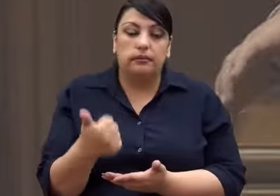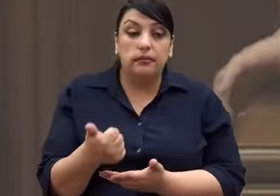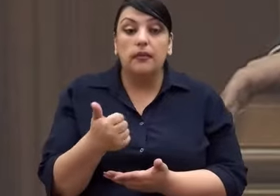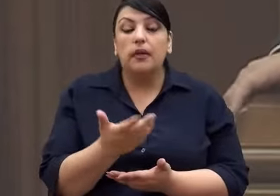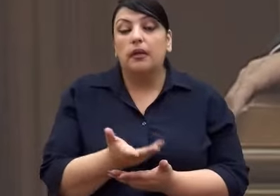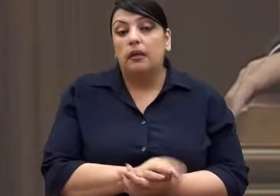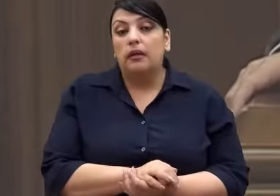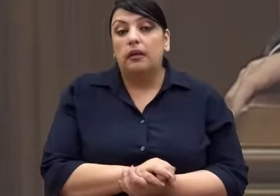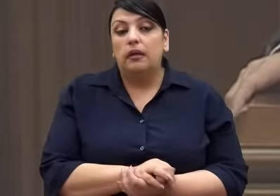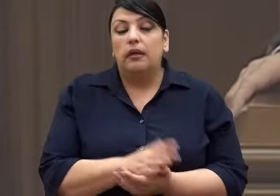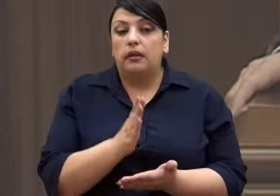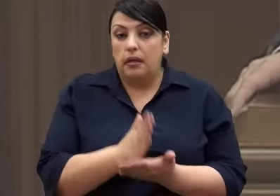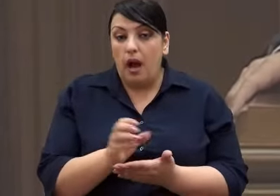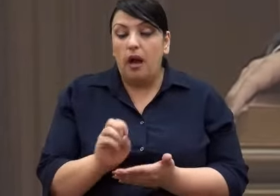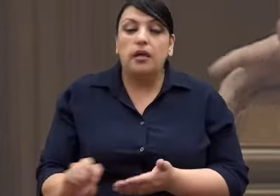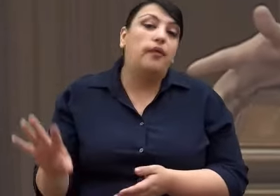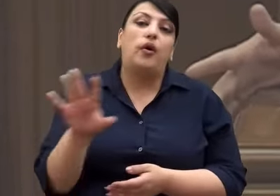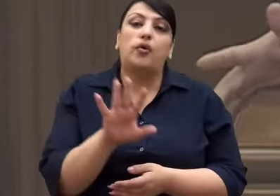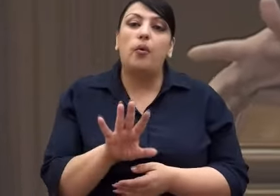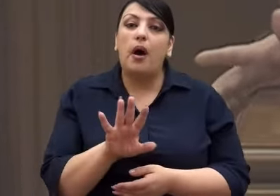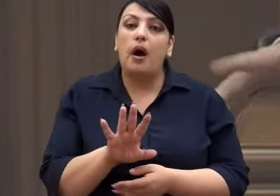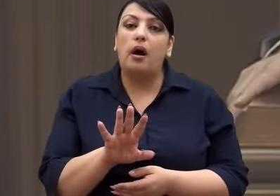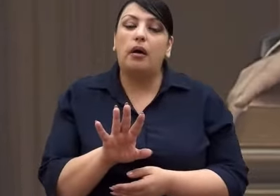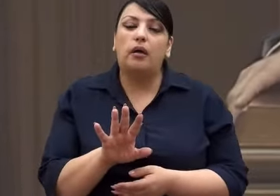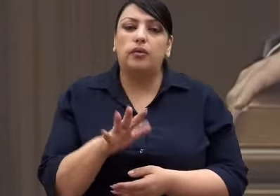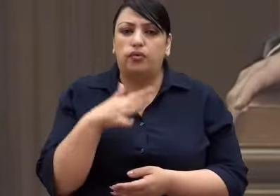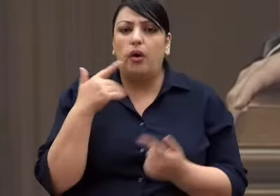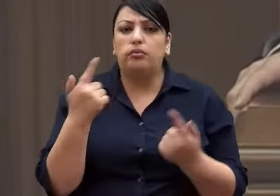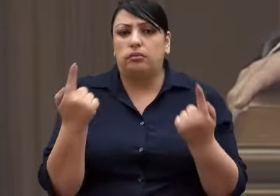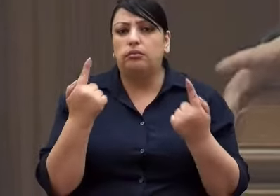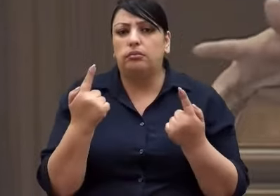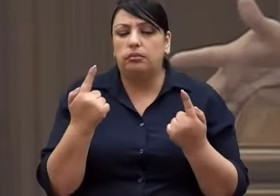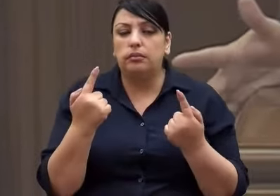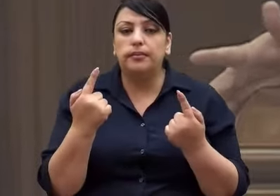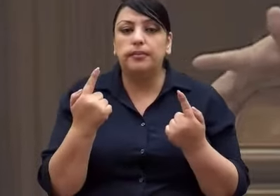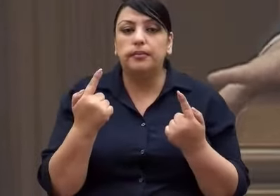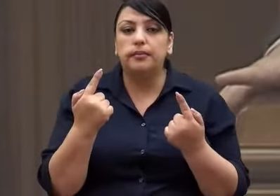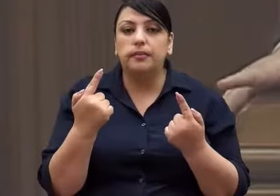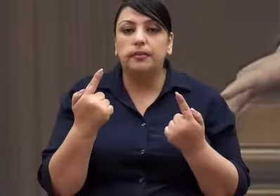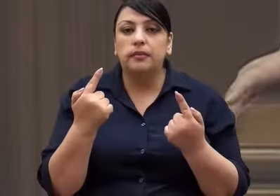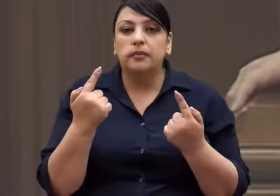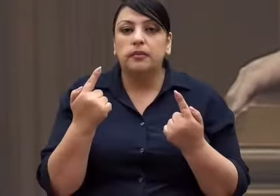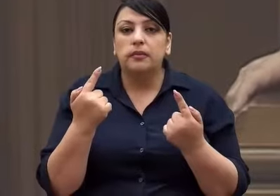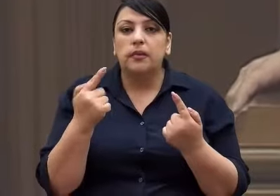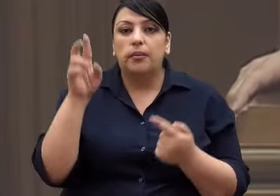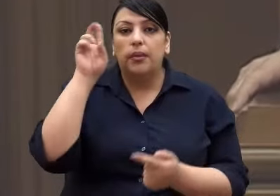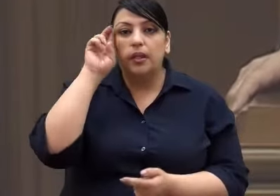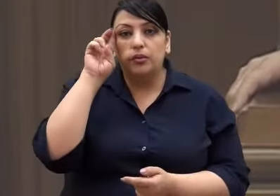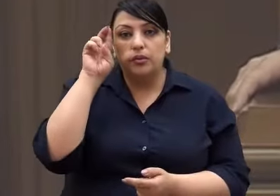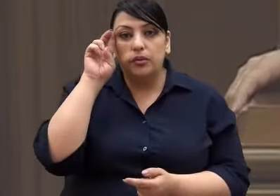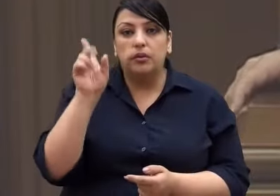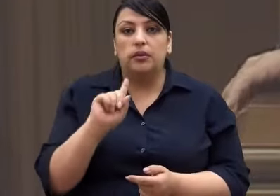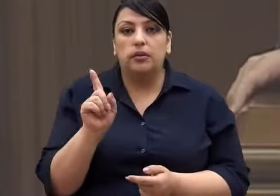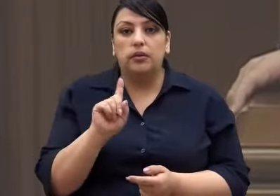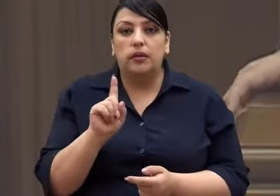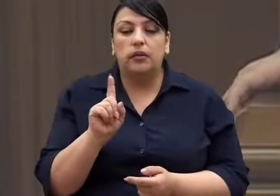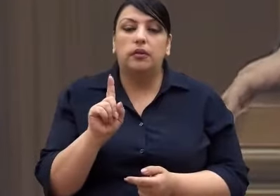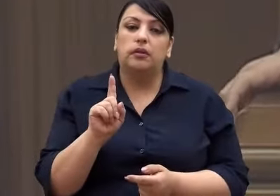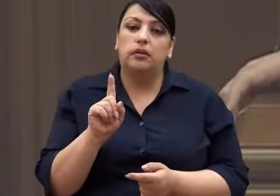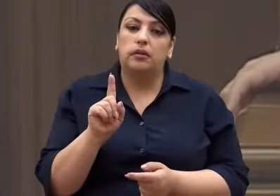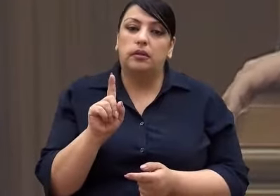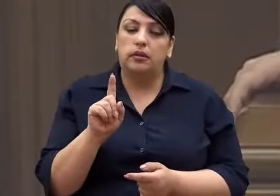կան եվրոպական խոշոր մեծ տնտեսության պետություններում նման քաղաքական հոսանքներ,